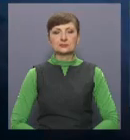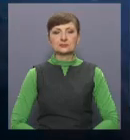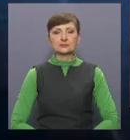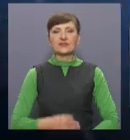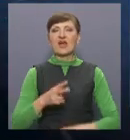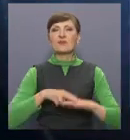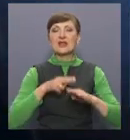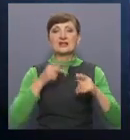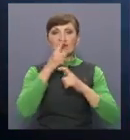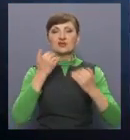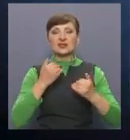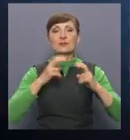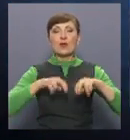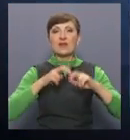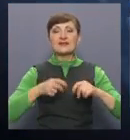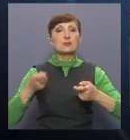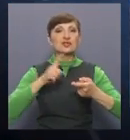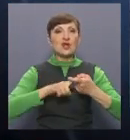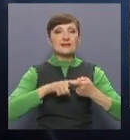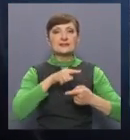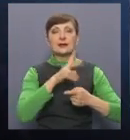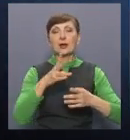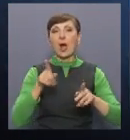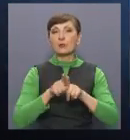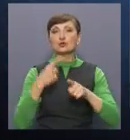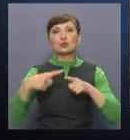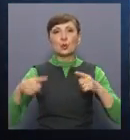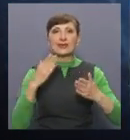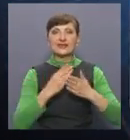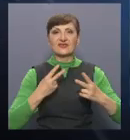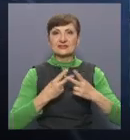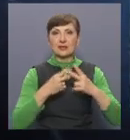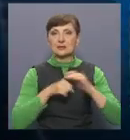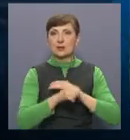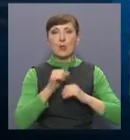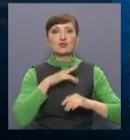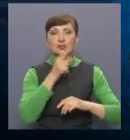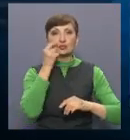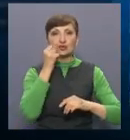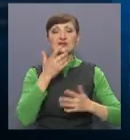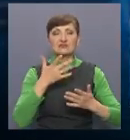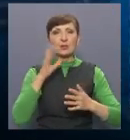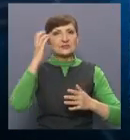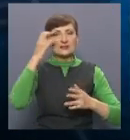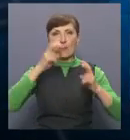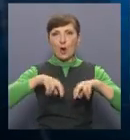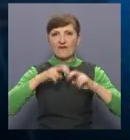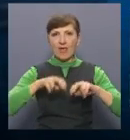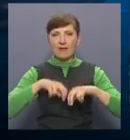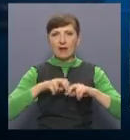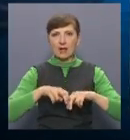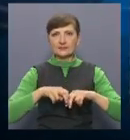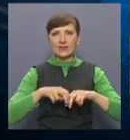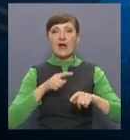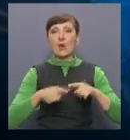ДВД объявили, что сейчас проверяется причастность подозреваемого к аналогичным преступлениям в Астане. Скорее всего, мужчине придется пройти психиатрическую экспертизу.